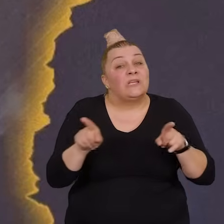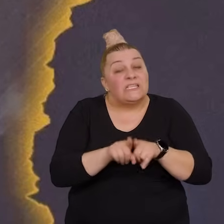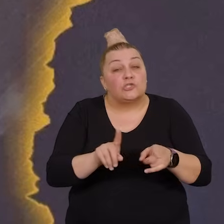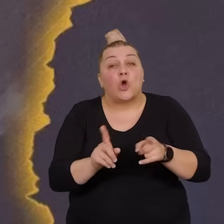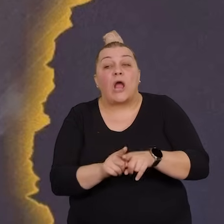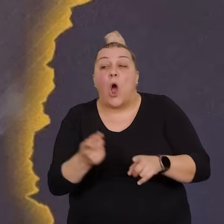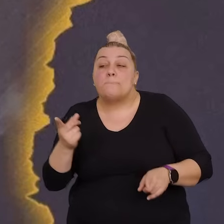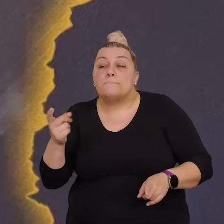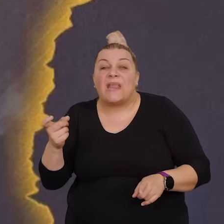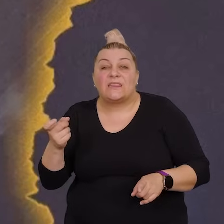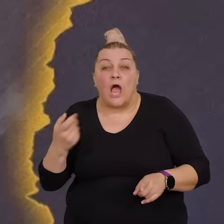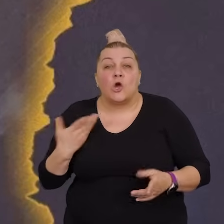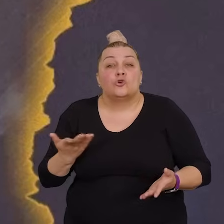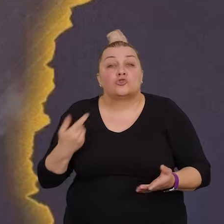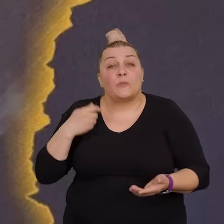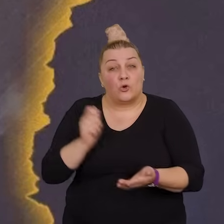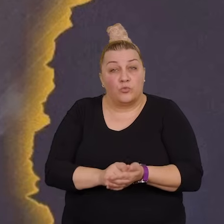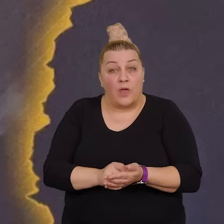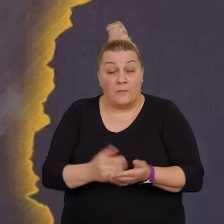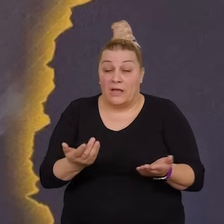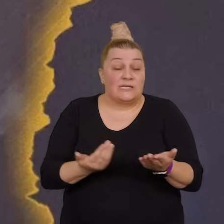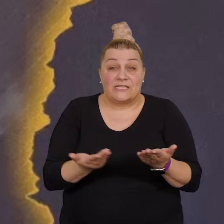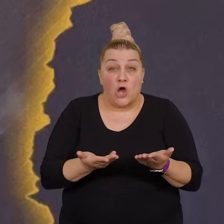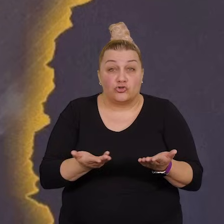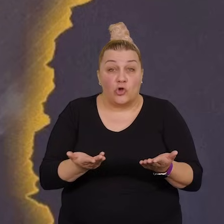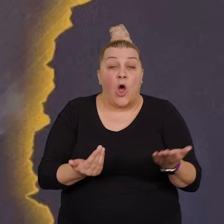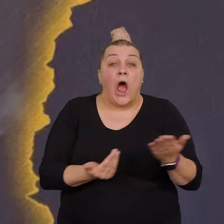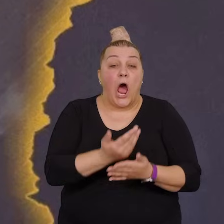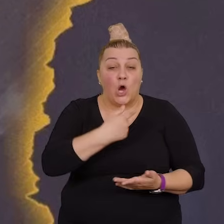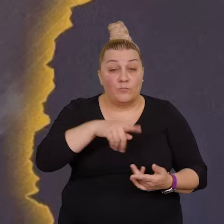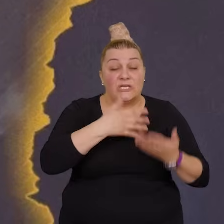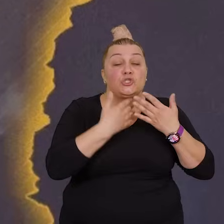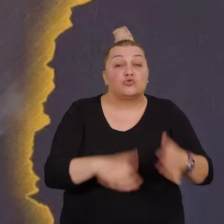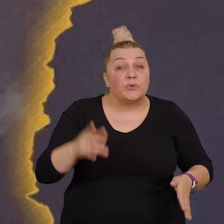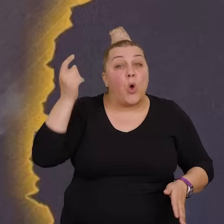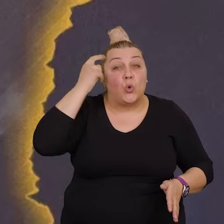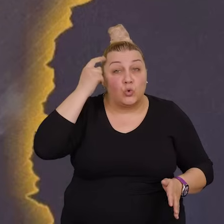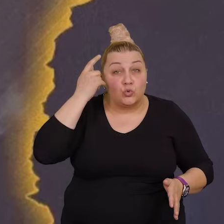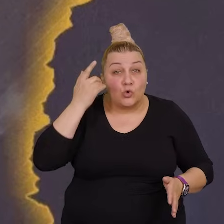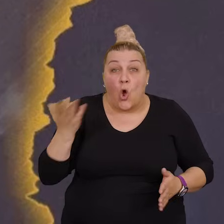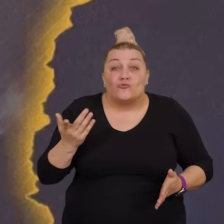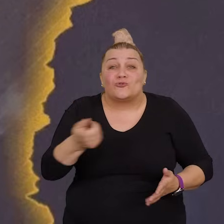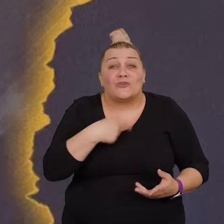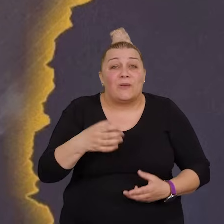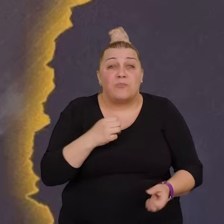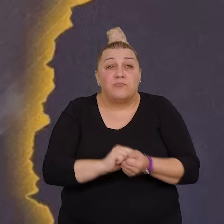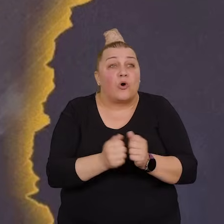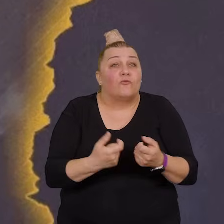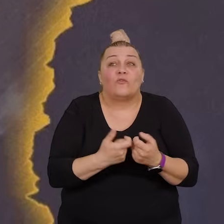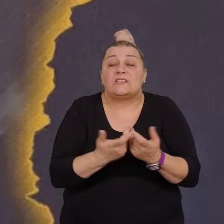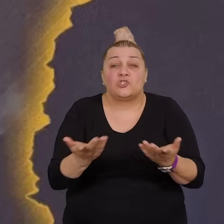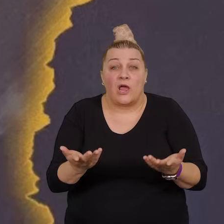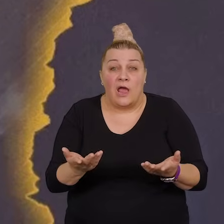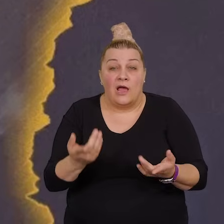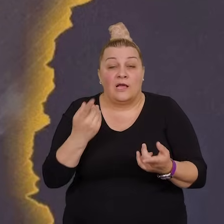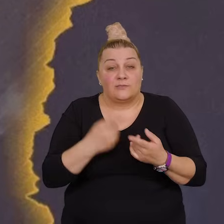Jer ako izgubite kulturu, za šta se uopće mi borimo? Za što se mi borimo? Ako nema kulture, ako nema nas kao naroda,